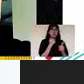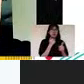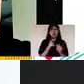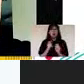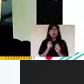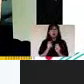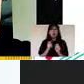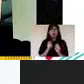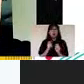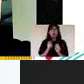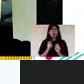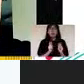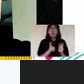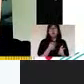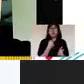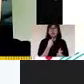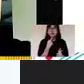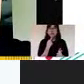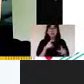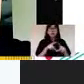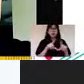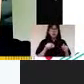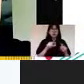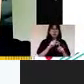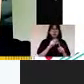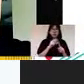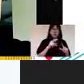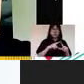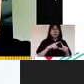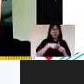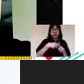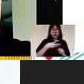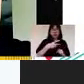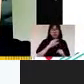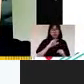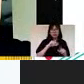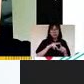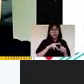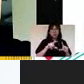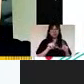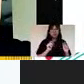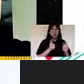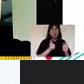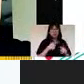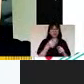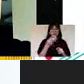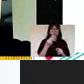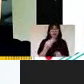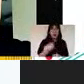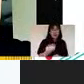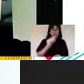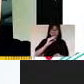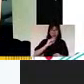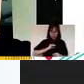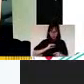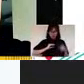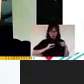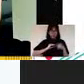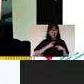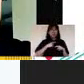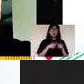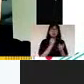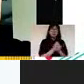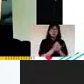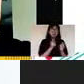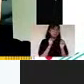prakerja ini dan mendapatkan dana insentif dari pemerintah, kemudian dia tidak bisa mendaftar karena menurut Pak